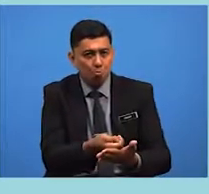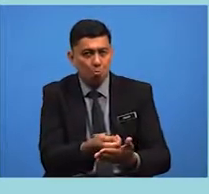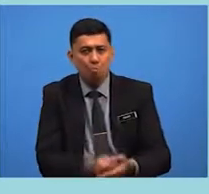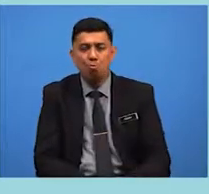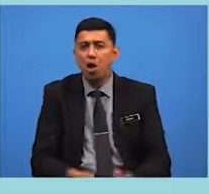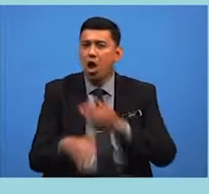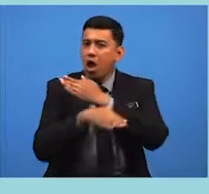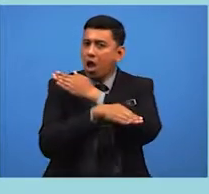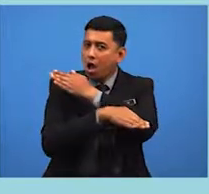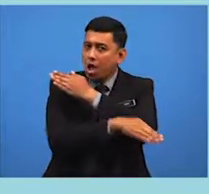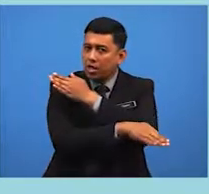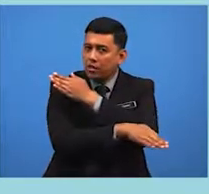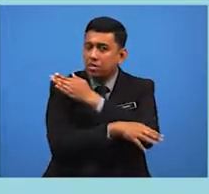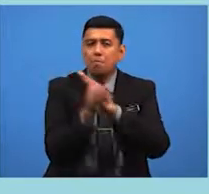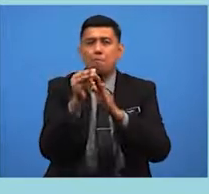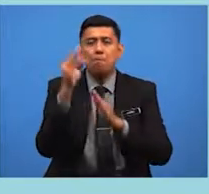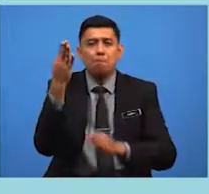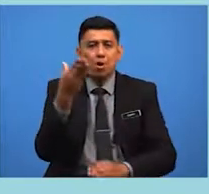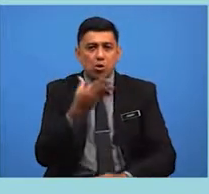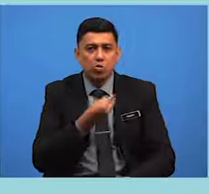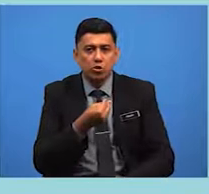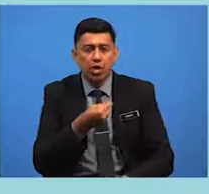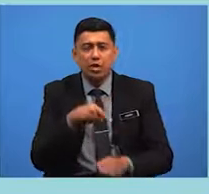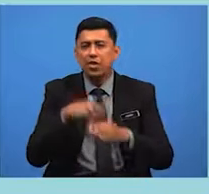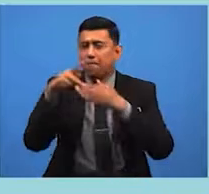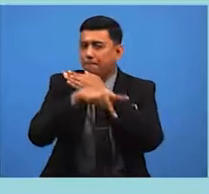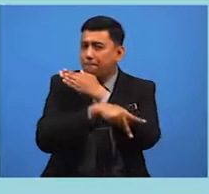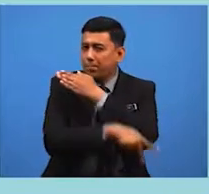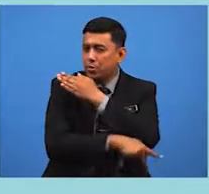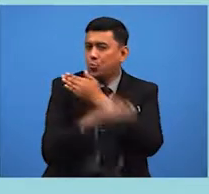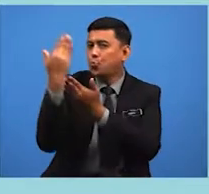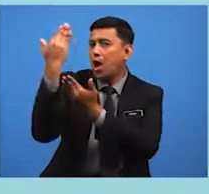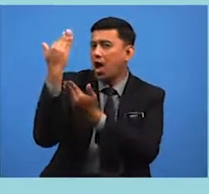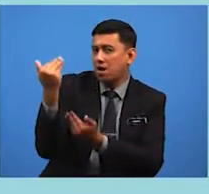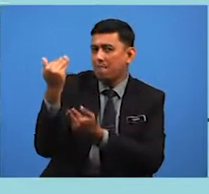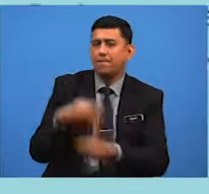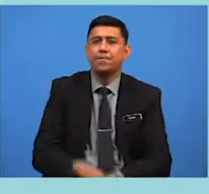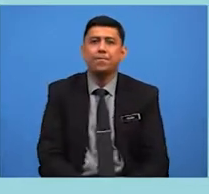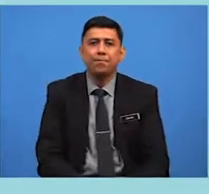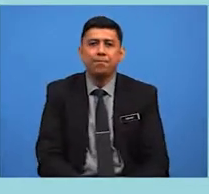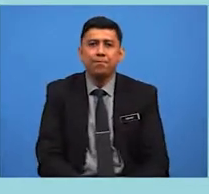Akarnya menguncup di perdu harap.